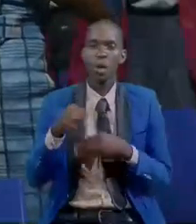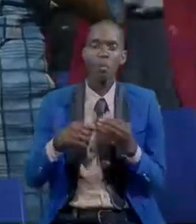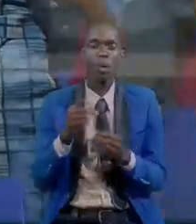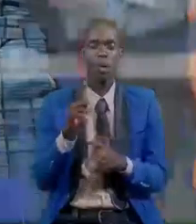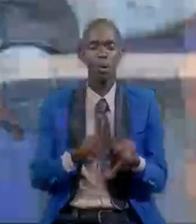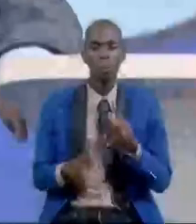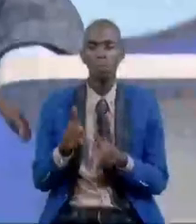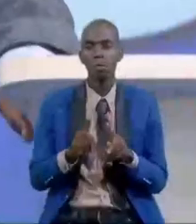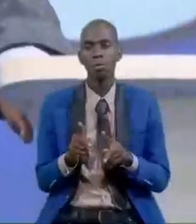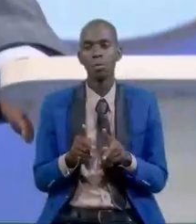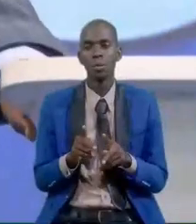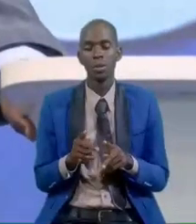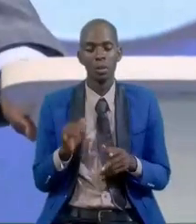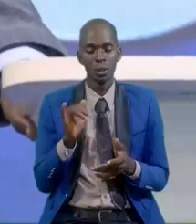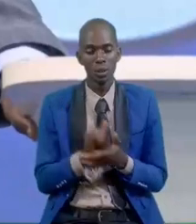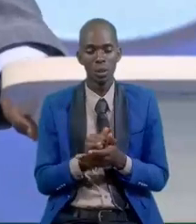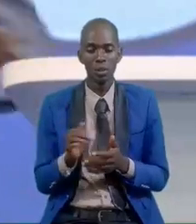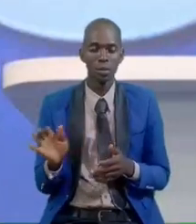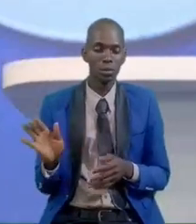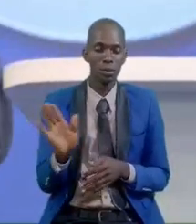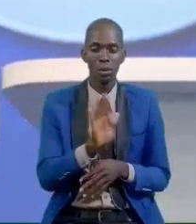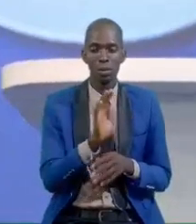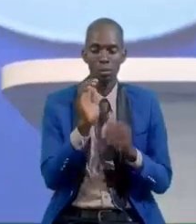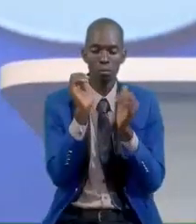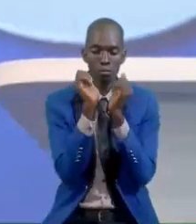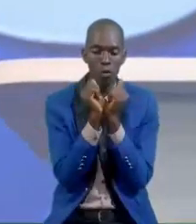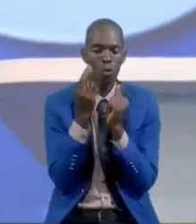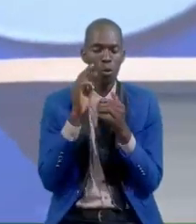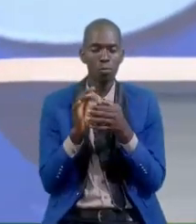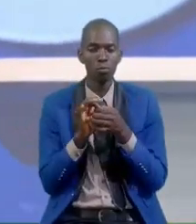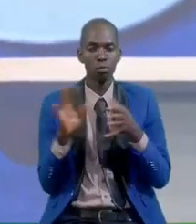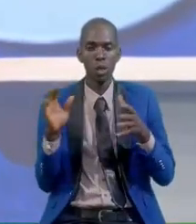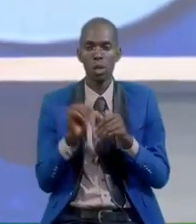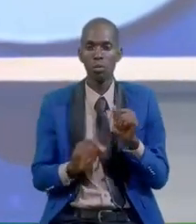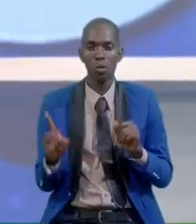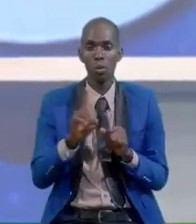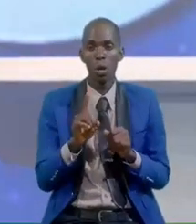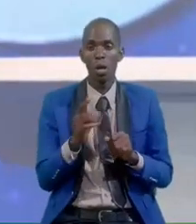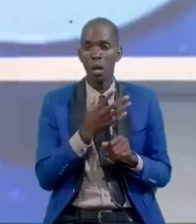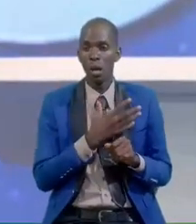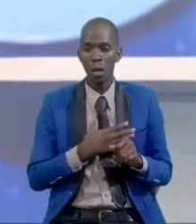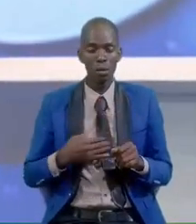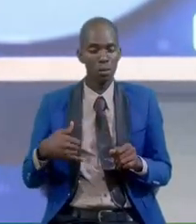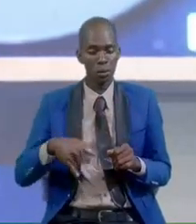Je vous parle de ces gens. Les liens étaient brisés pour chacun. De façon surprenante, ils étaient